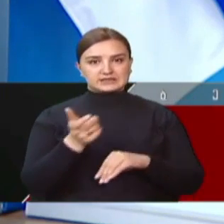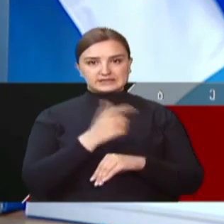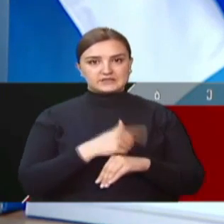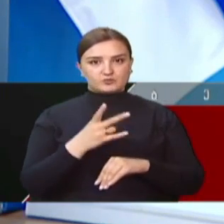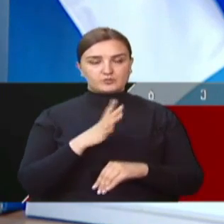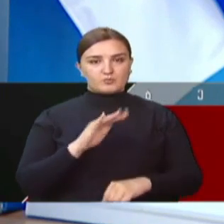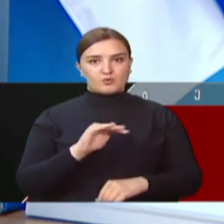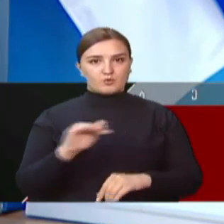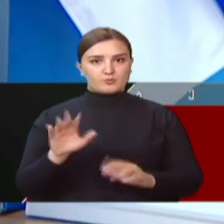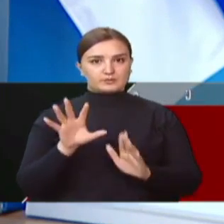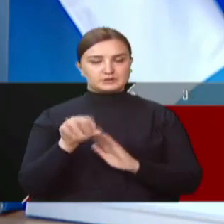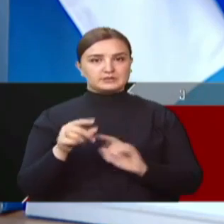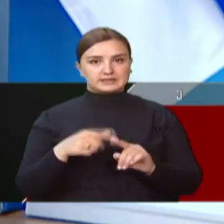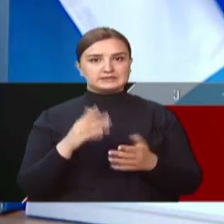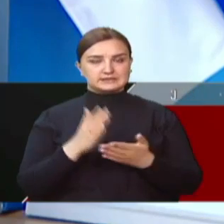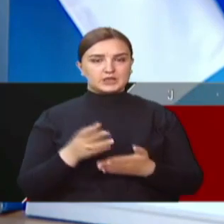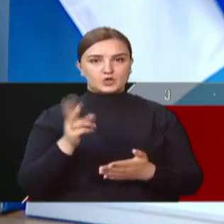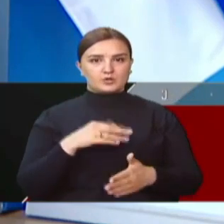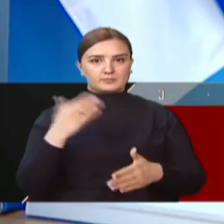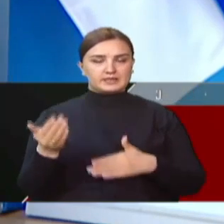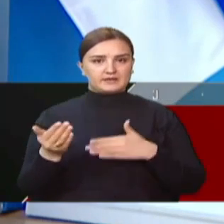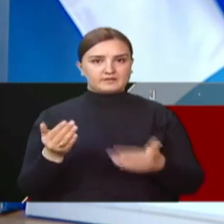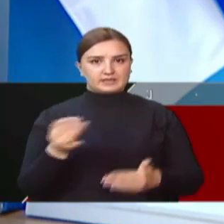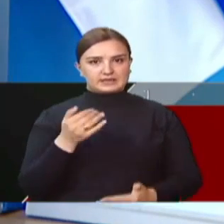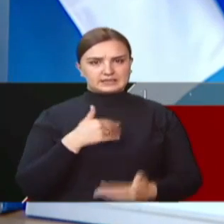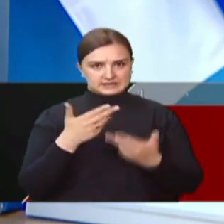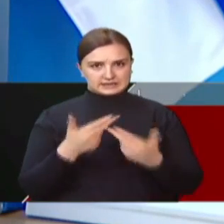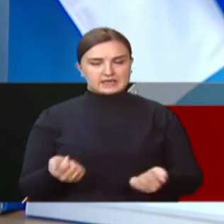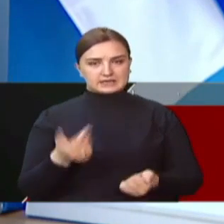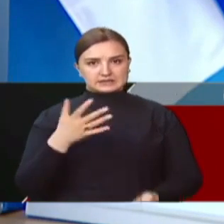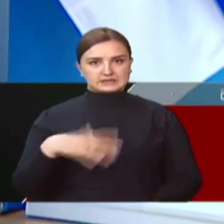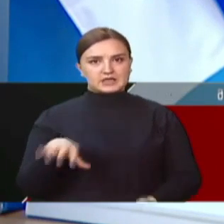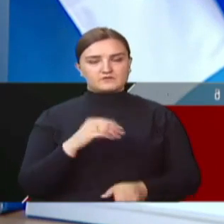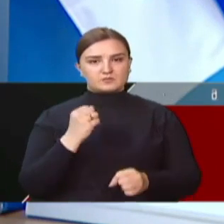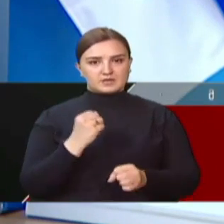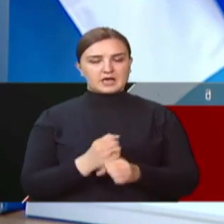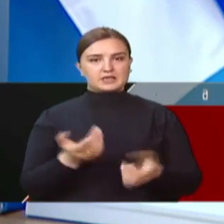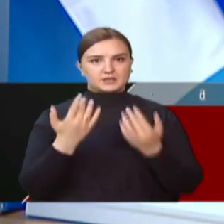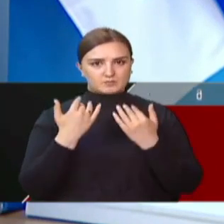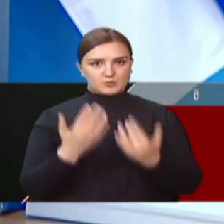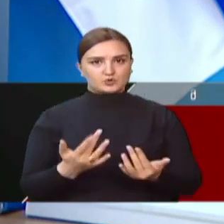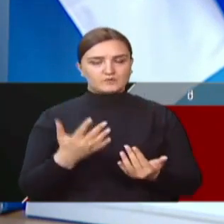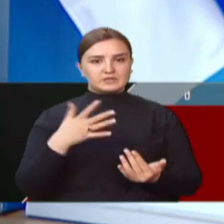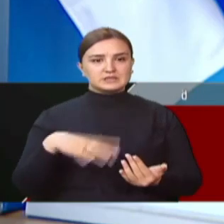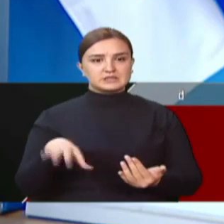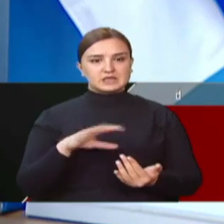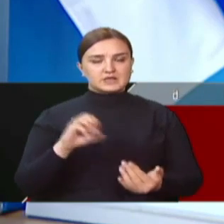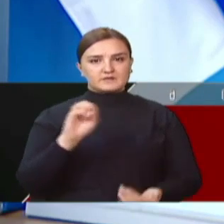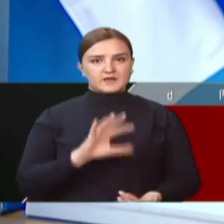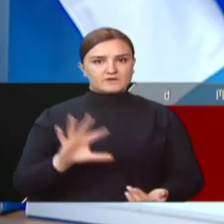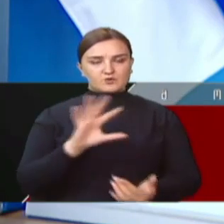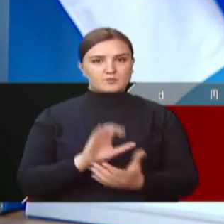გახდეს ოფიციალურად, ეს არის ორმხრივი ინტერესი. დიახ, საქართველო გააკეთა მოთხოვნა საქართველოს